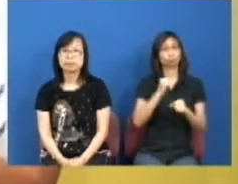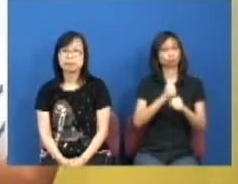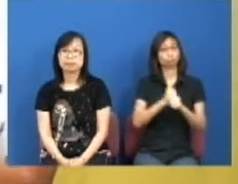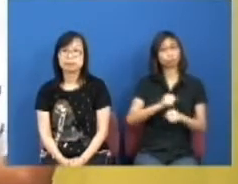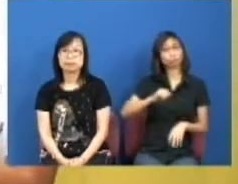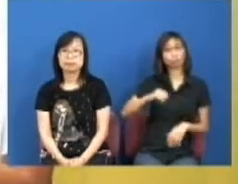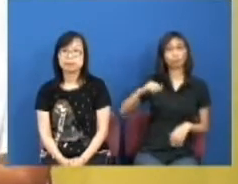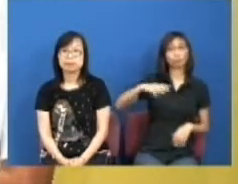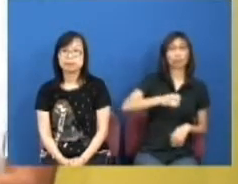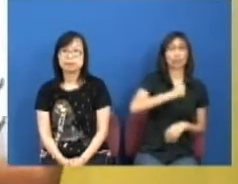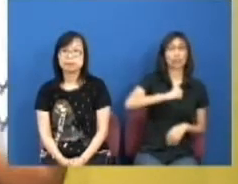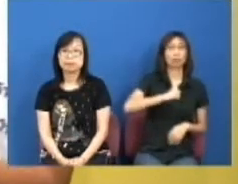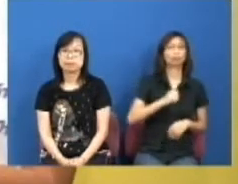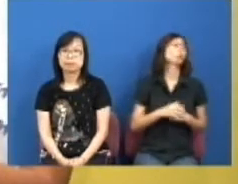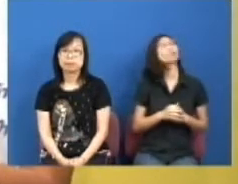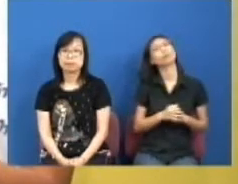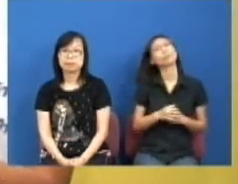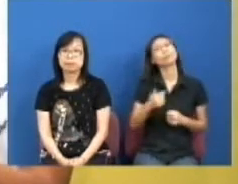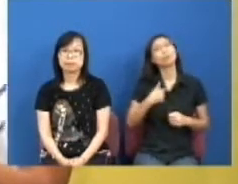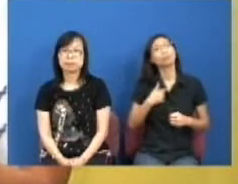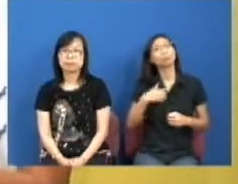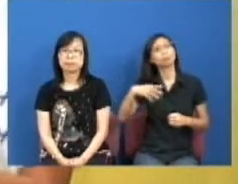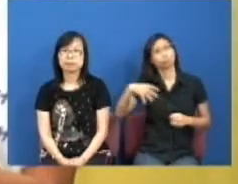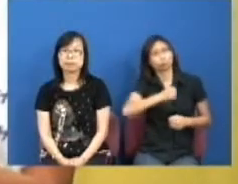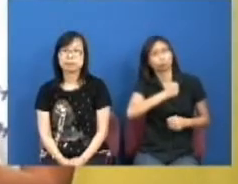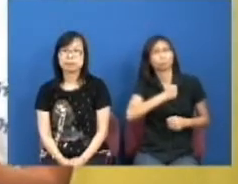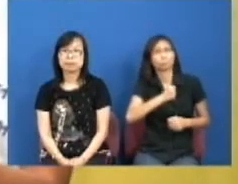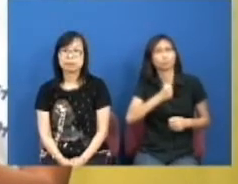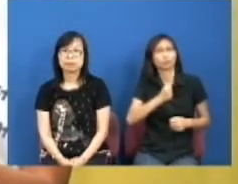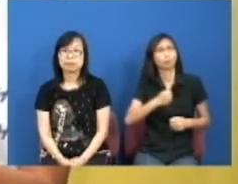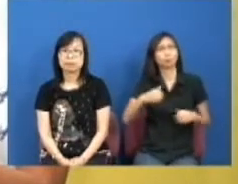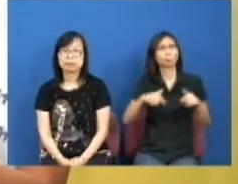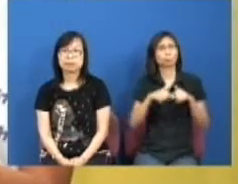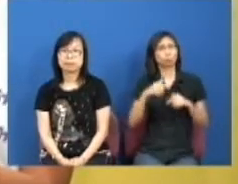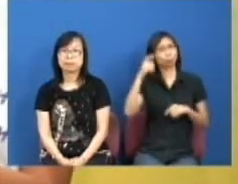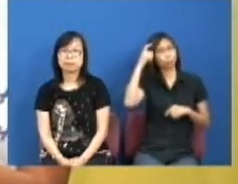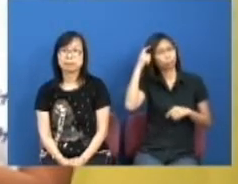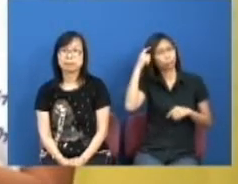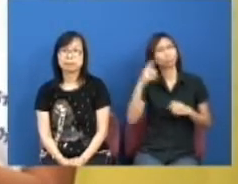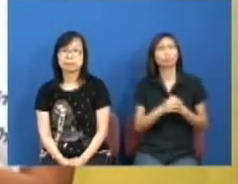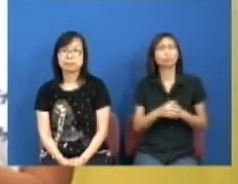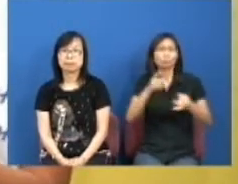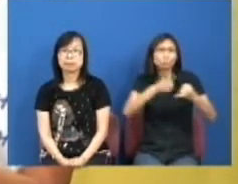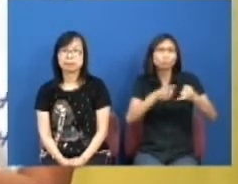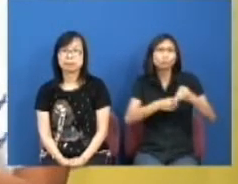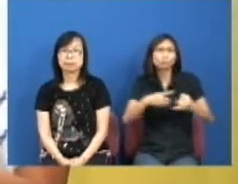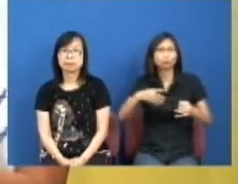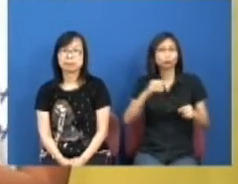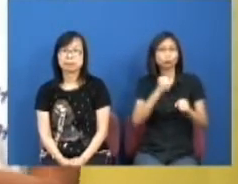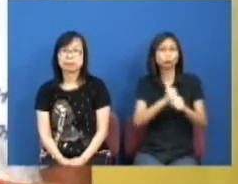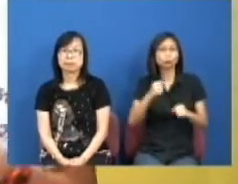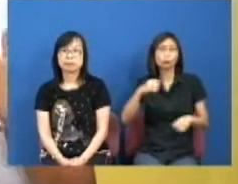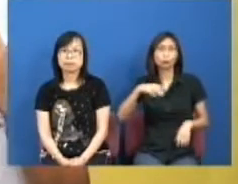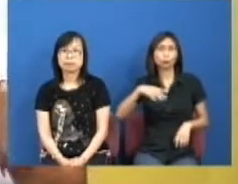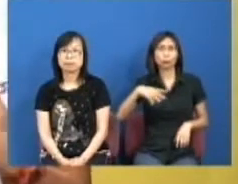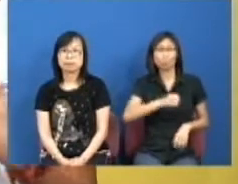第一權力欲好強，第二樣嘢其實就好想做校長，而第三最終能夠做校長，其中一個好重要原因就係